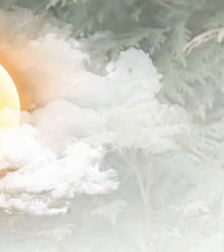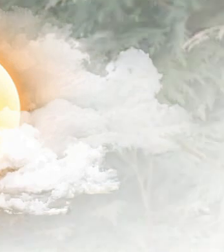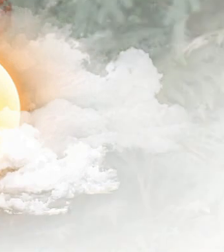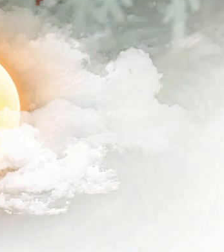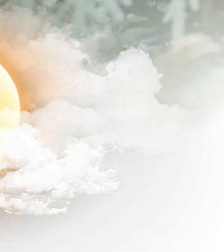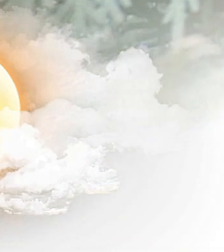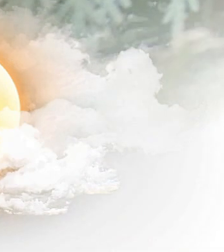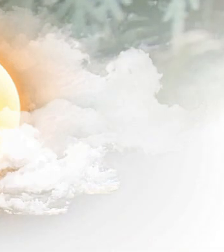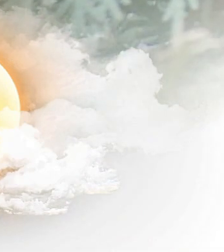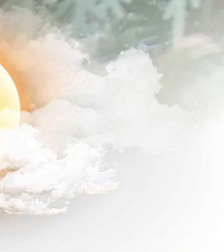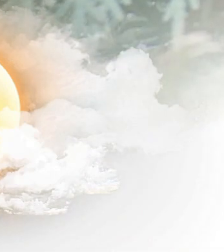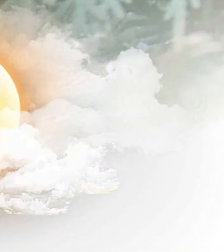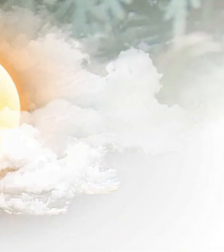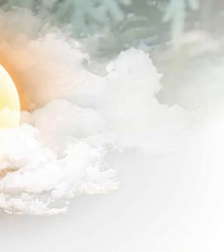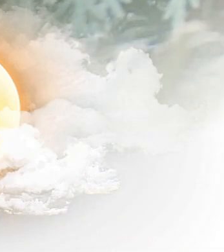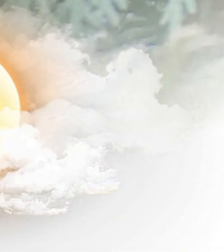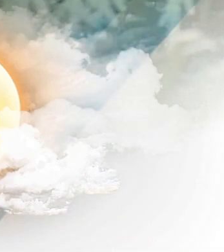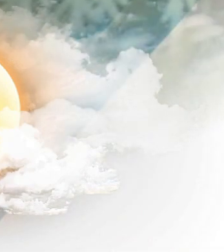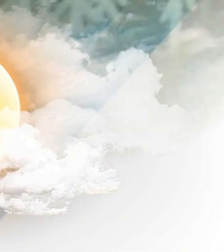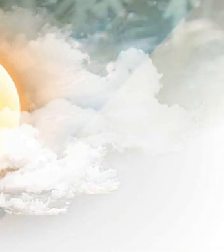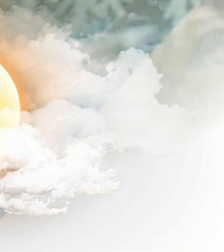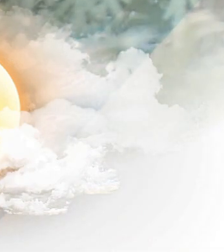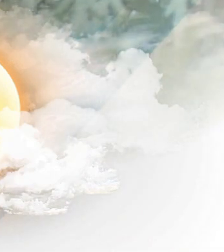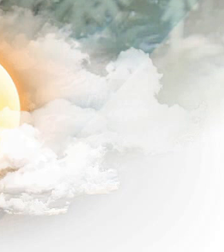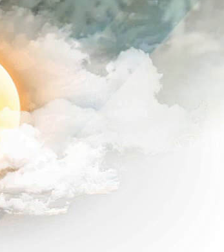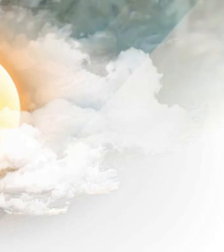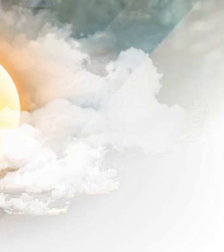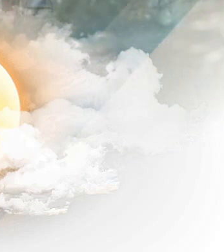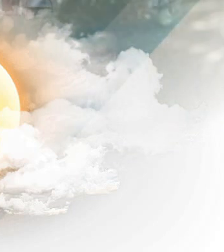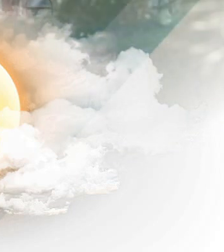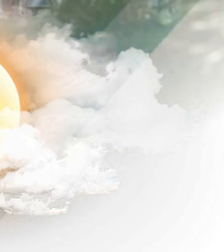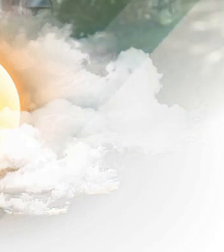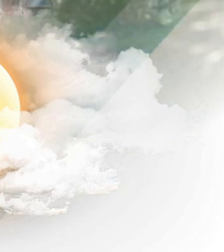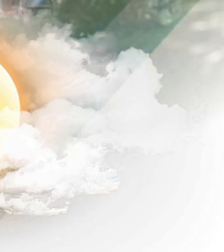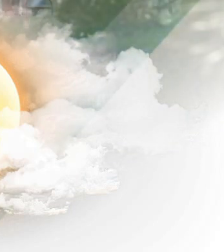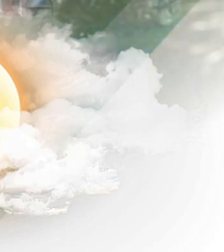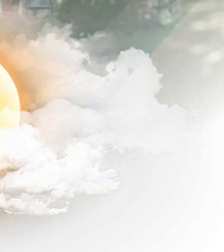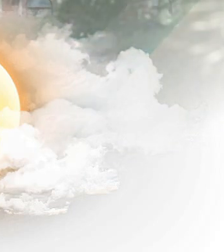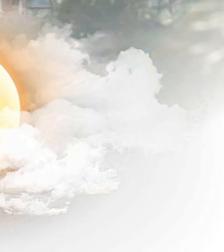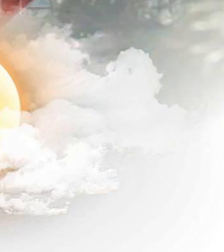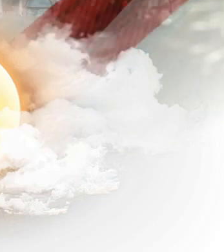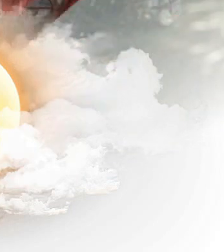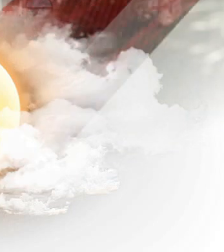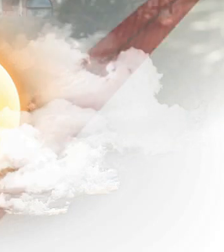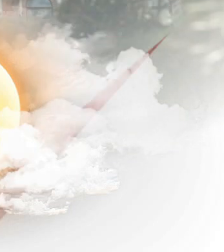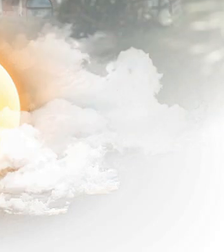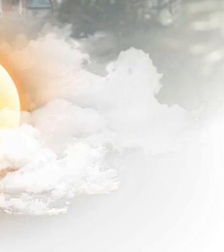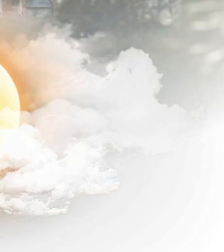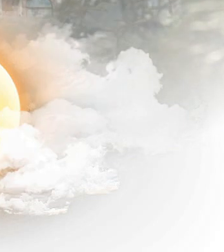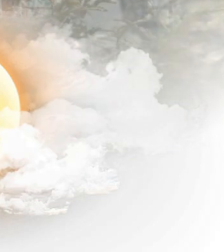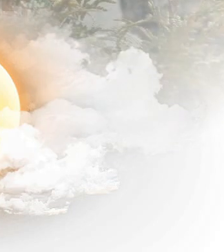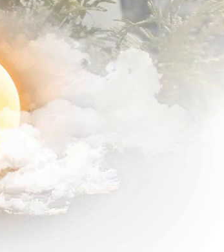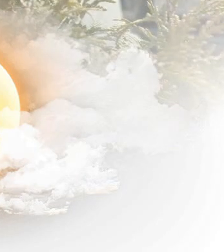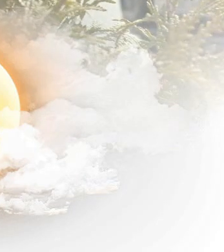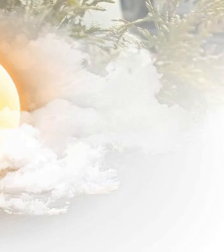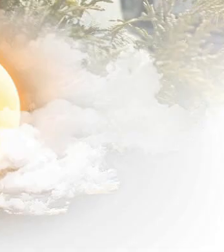днём і да плюс 18 вечарам, малавоблачна, без ападкаў. Вецер паўночна-заходні 2-4